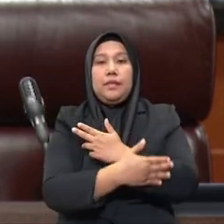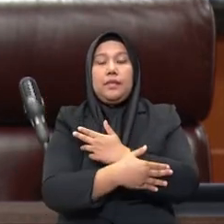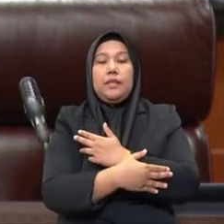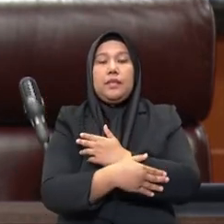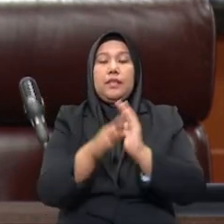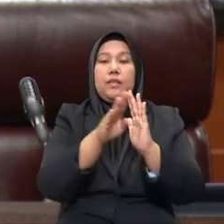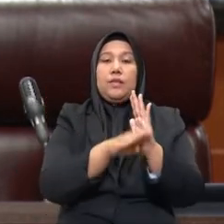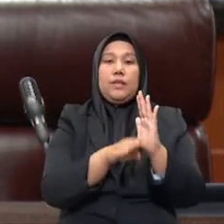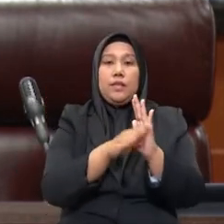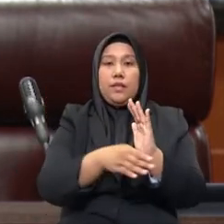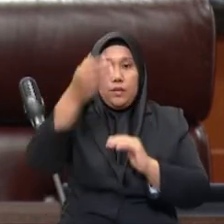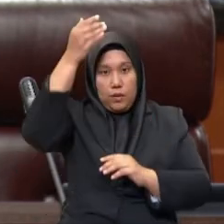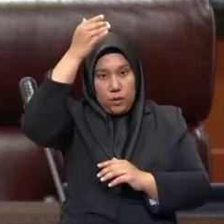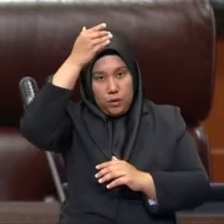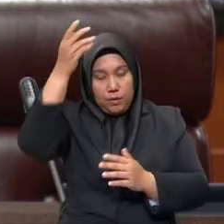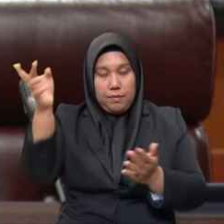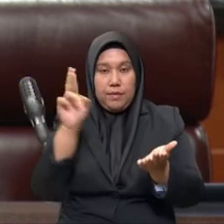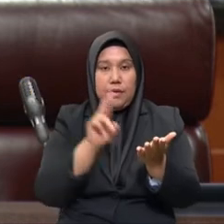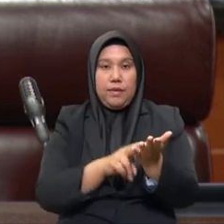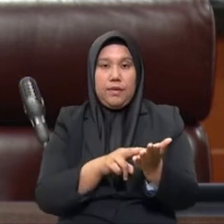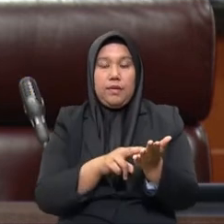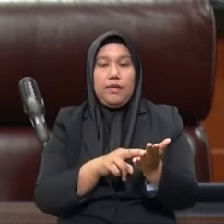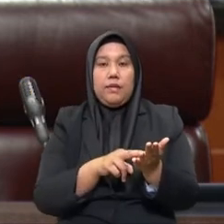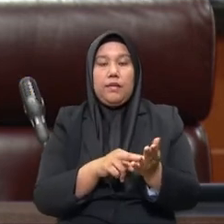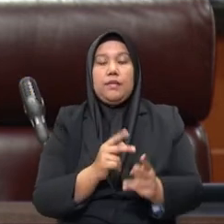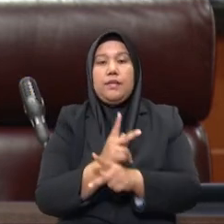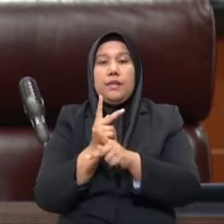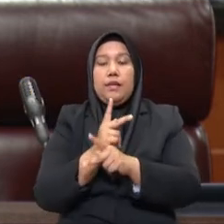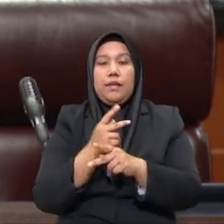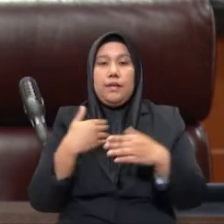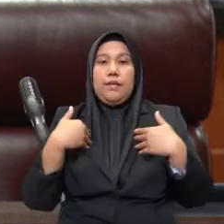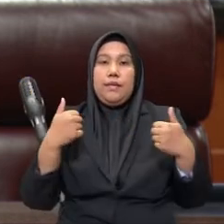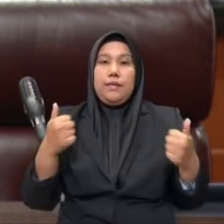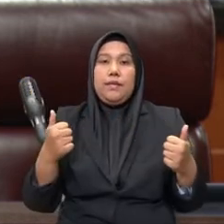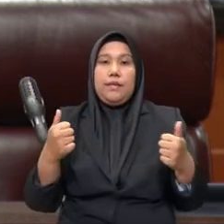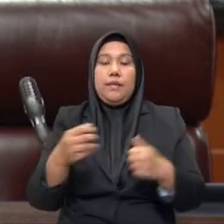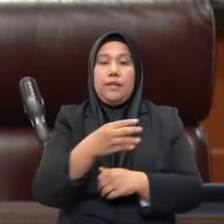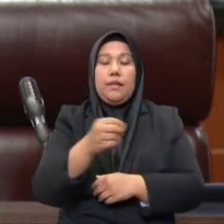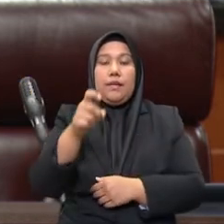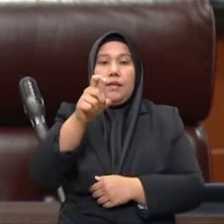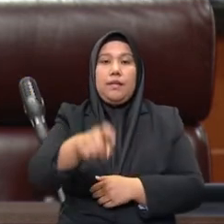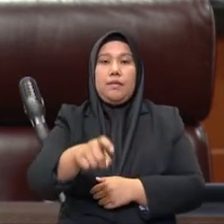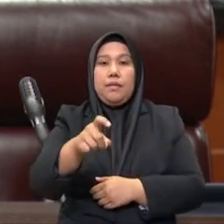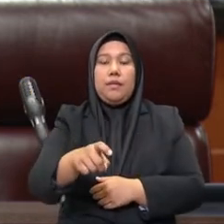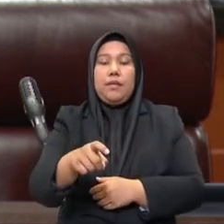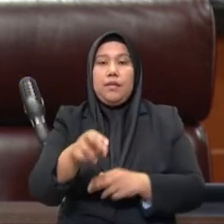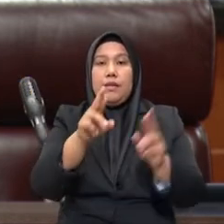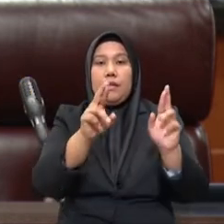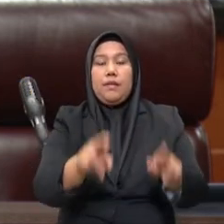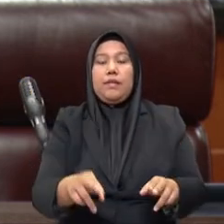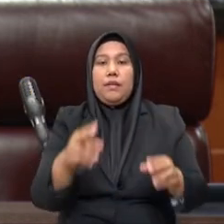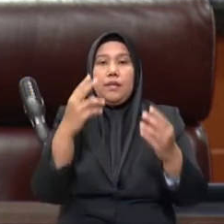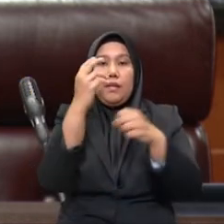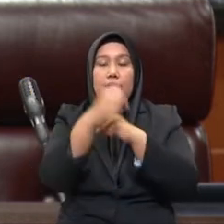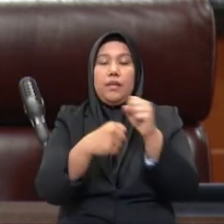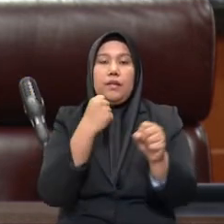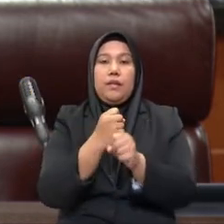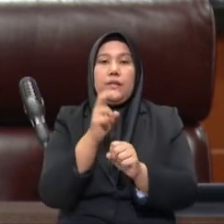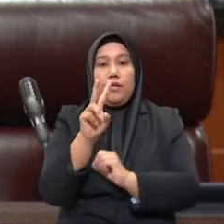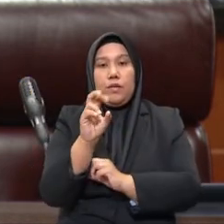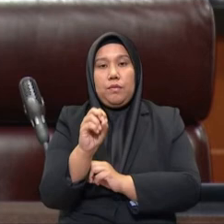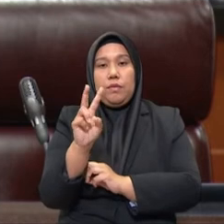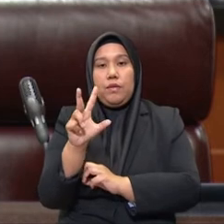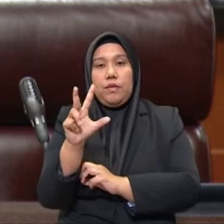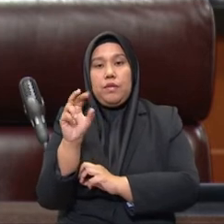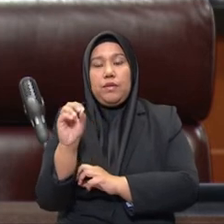jururawat berdaftar bagi keperluan jagaan kesihatan dan keperluan populasi pada tahun 2030 sekiranya